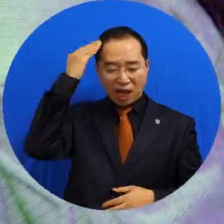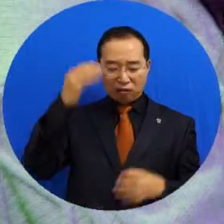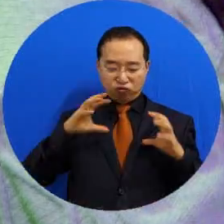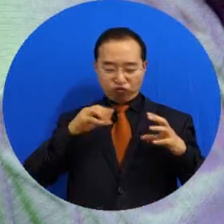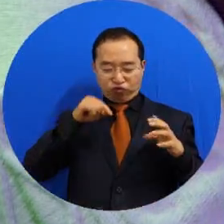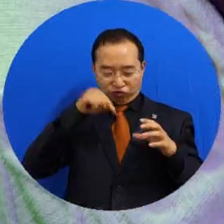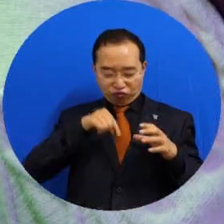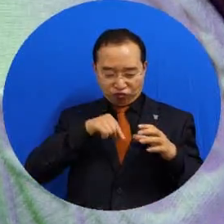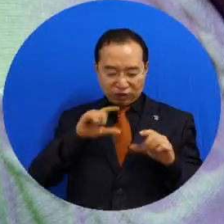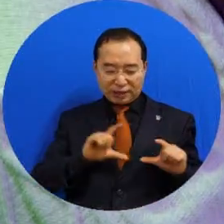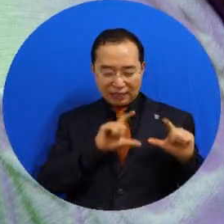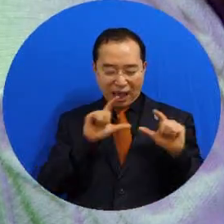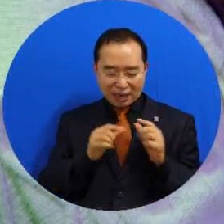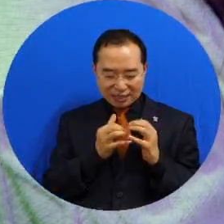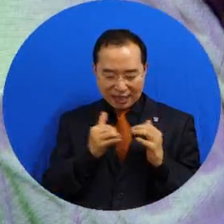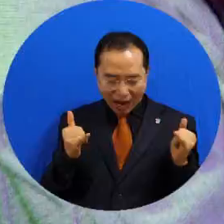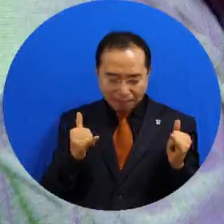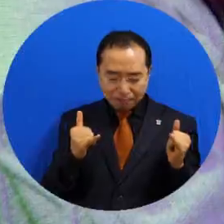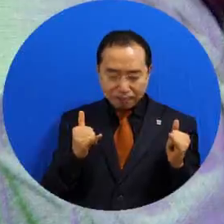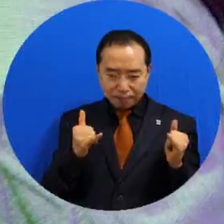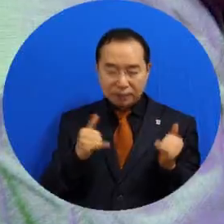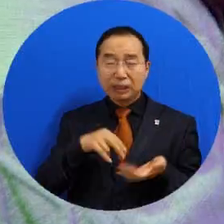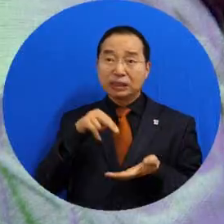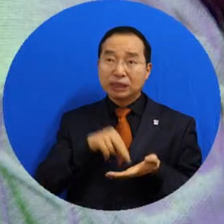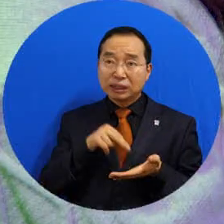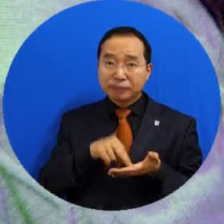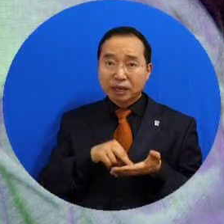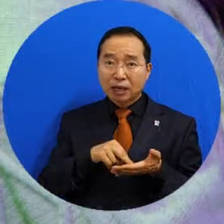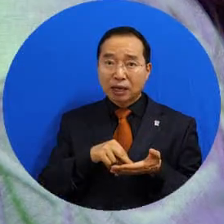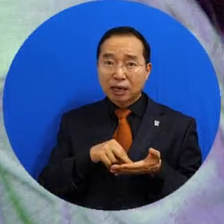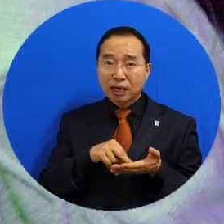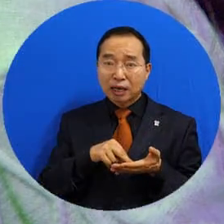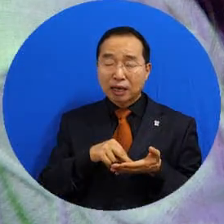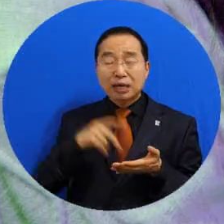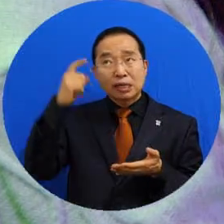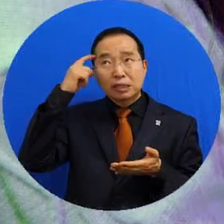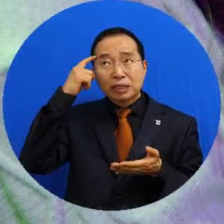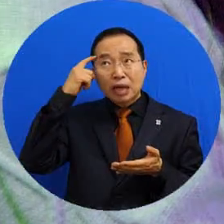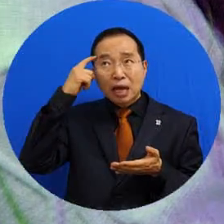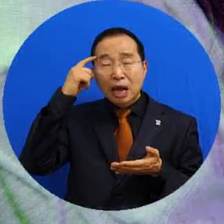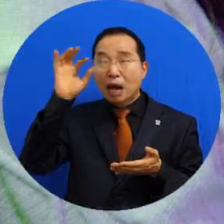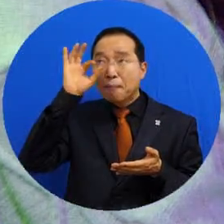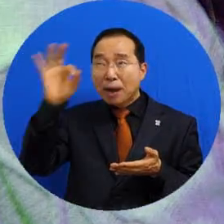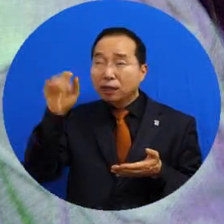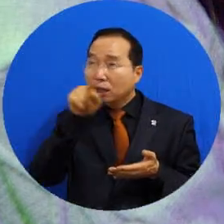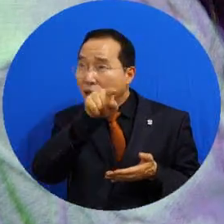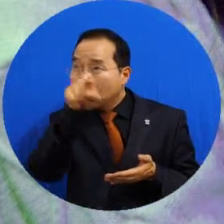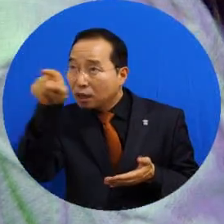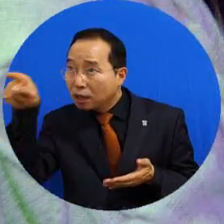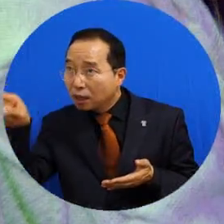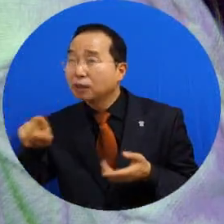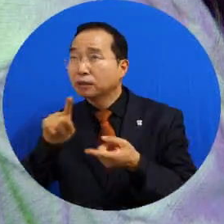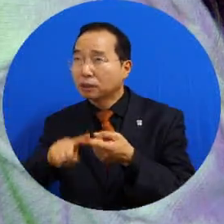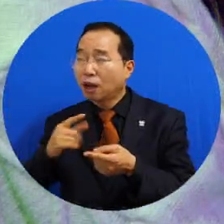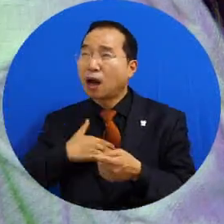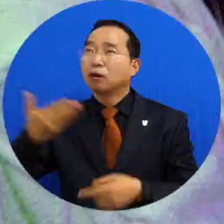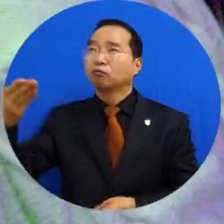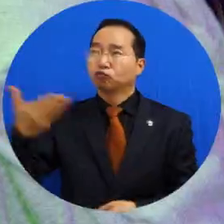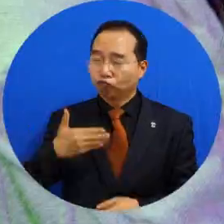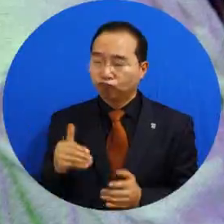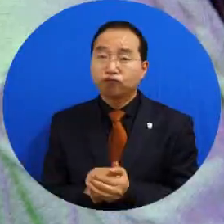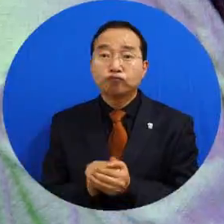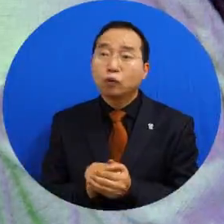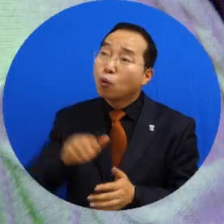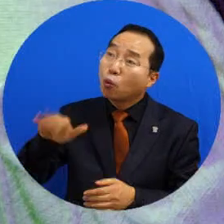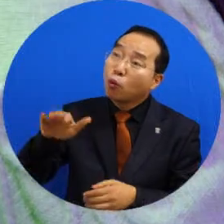한반도 사는 한국인으로서 한 번쯤 생각해 봐야 할 그런 문제점을 던져주셨는데 혹시